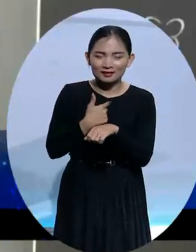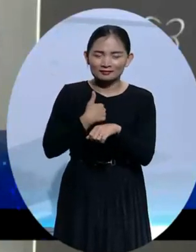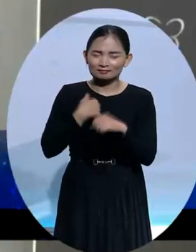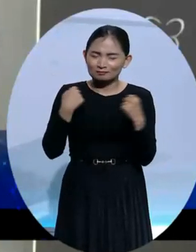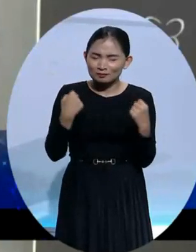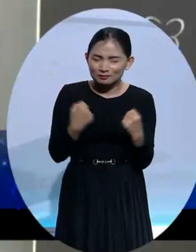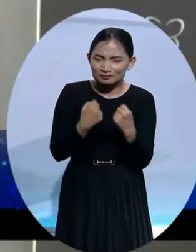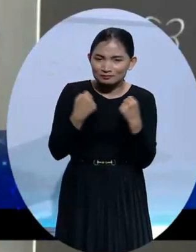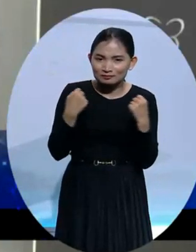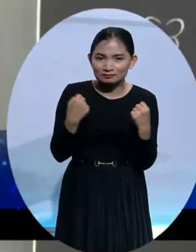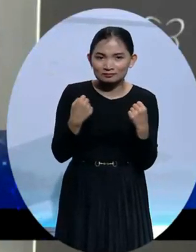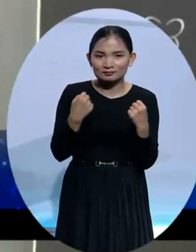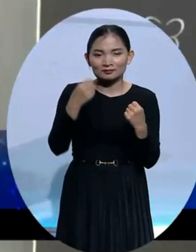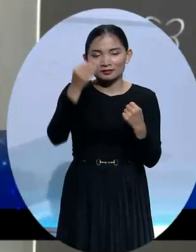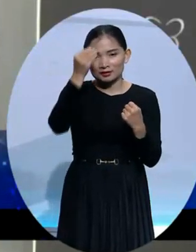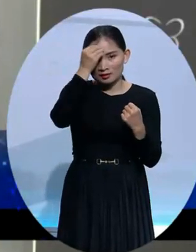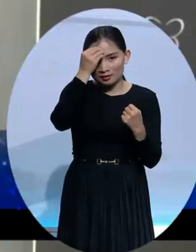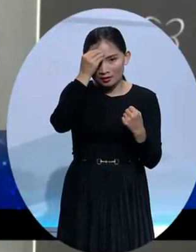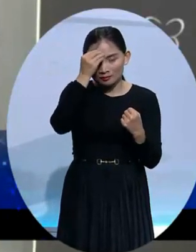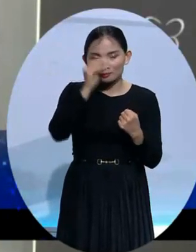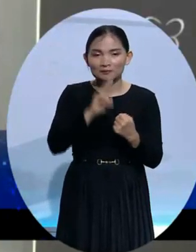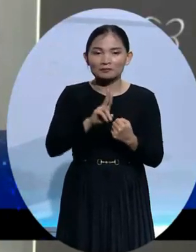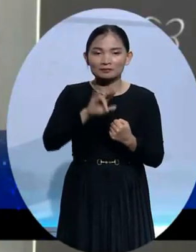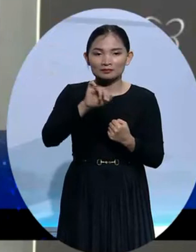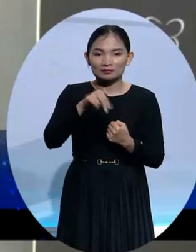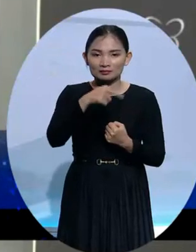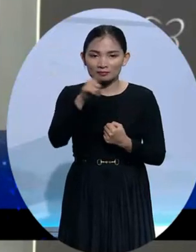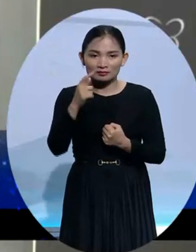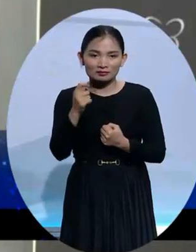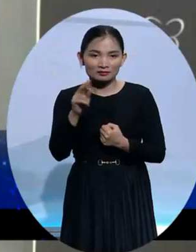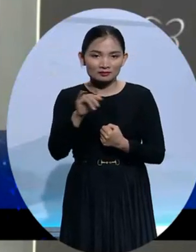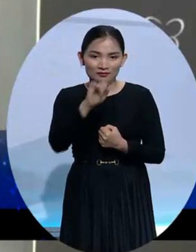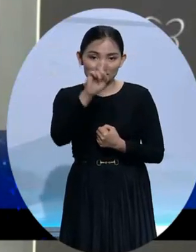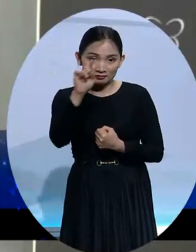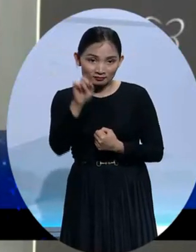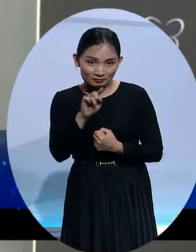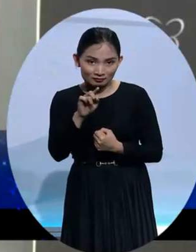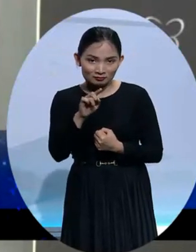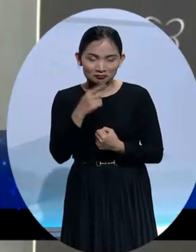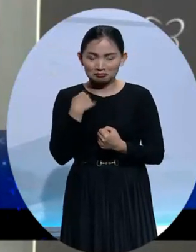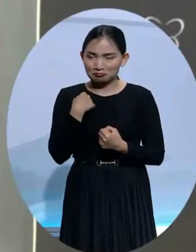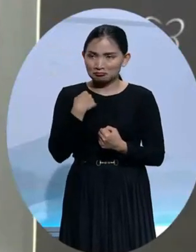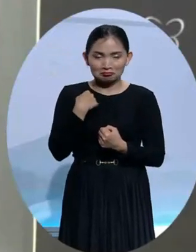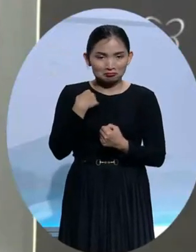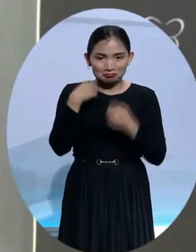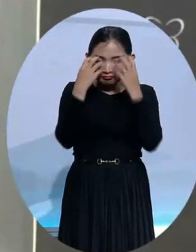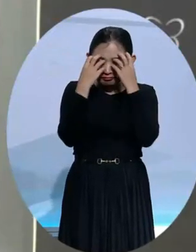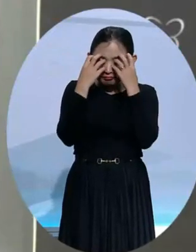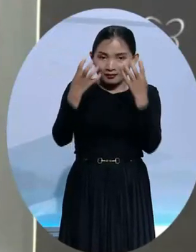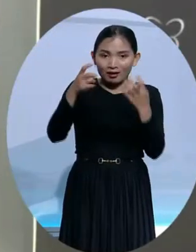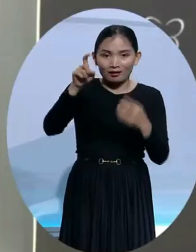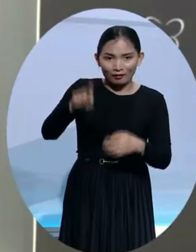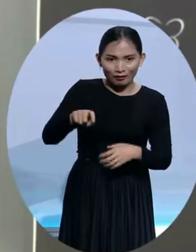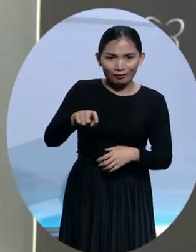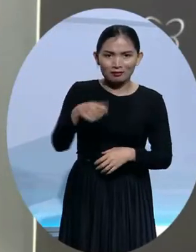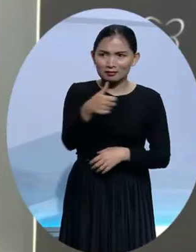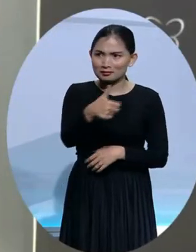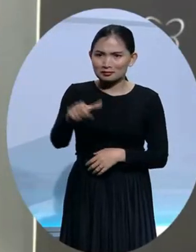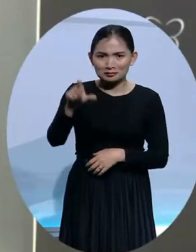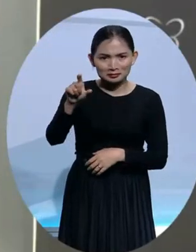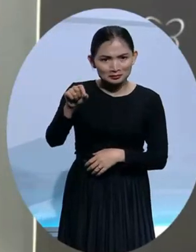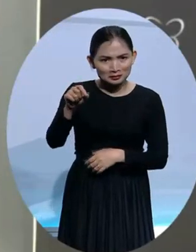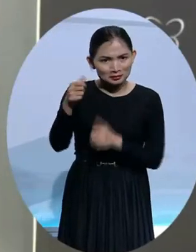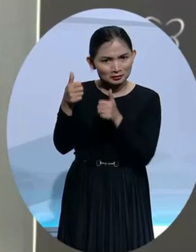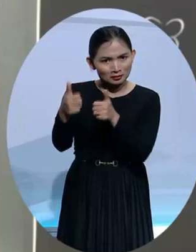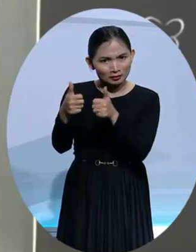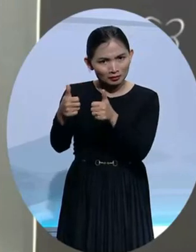và học cách ứng xử và đi khét quốc. Con cũng rất bất ngờ tại vì trong top 10 thì cả 10 bạn đều rất xuất sắc để